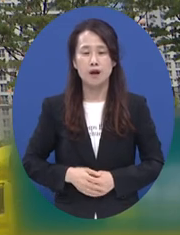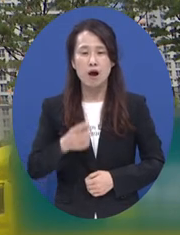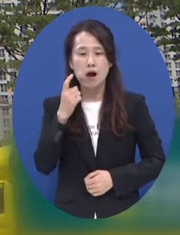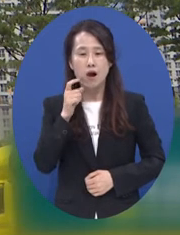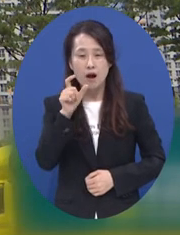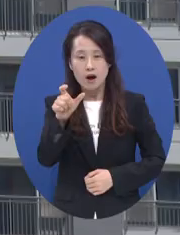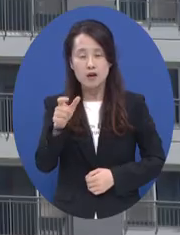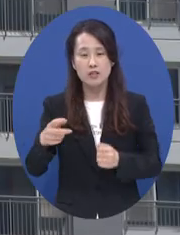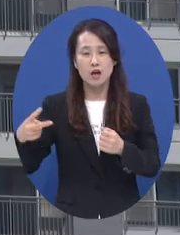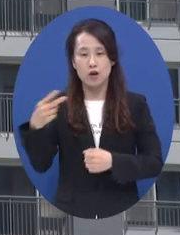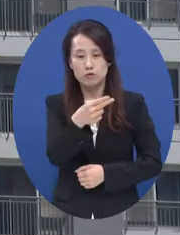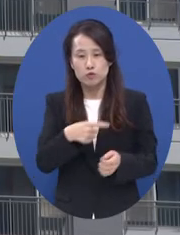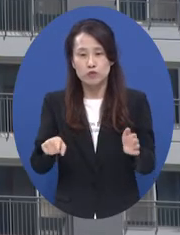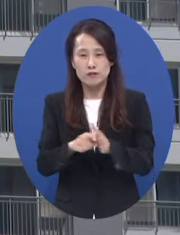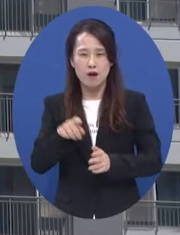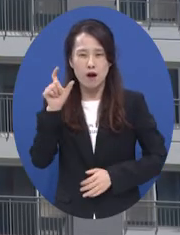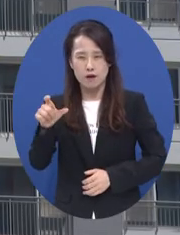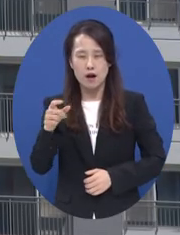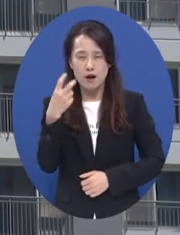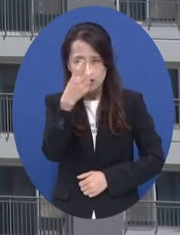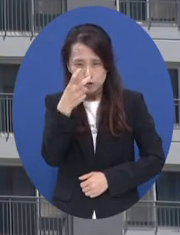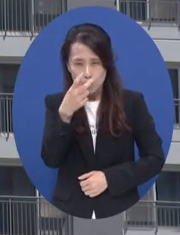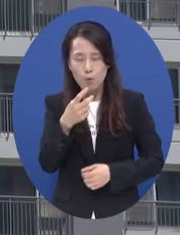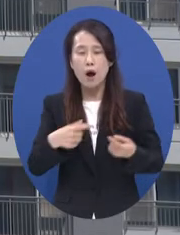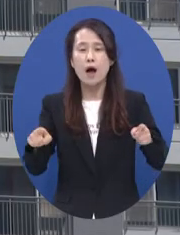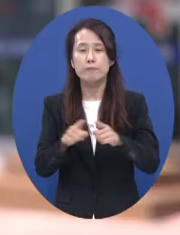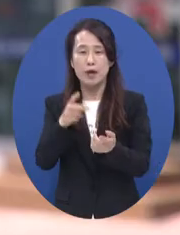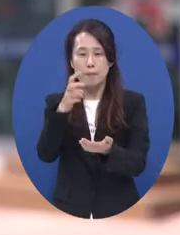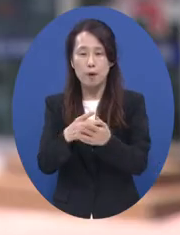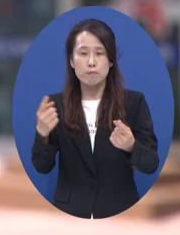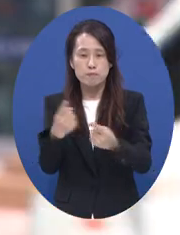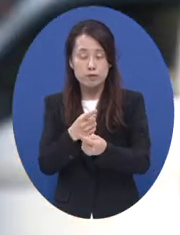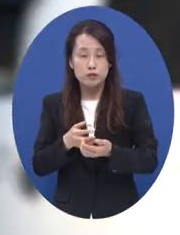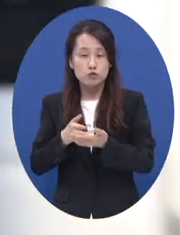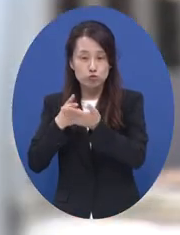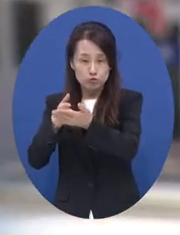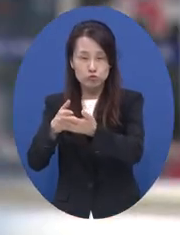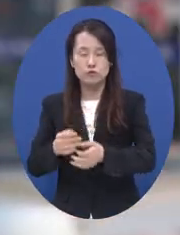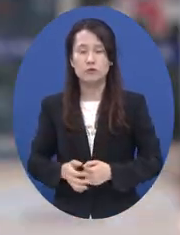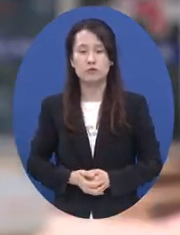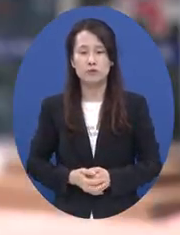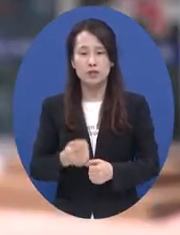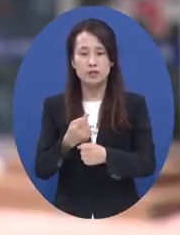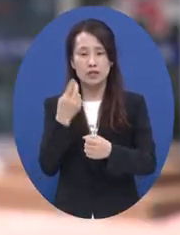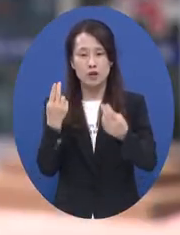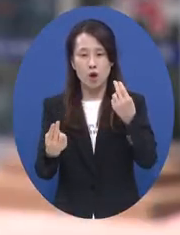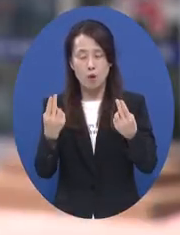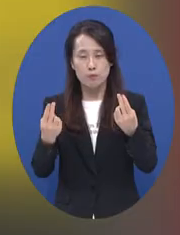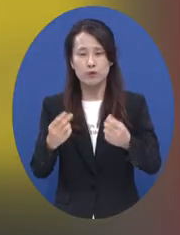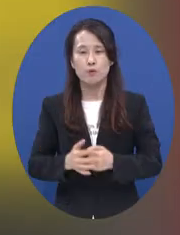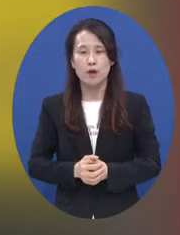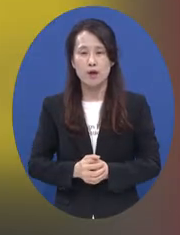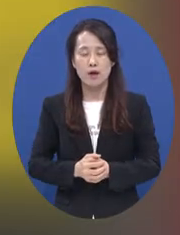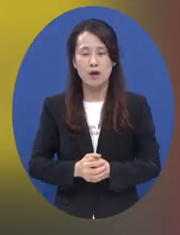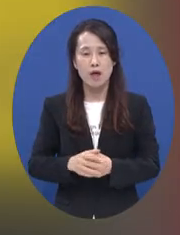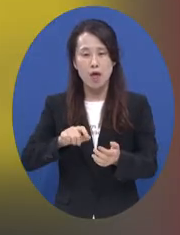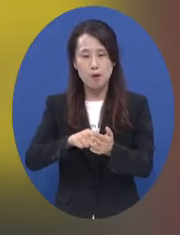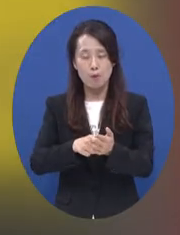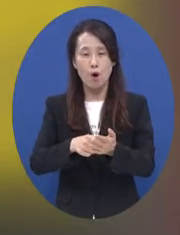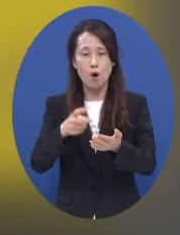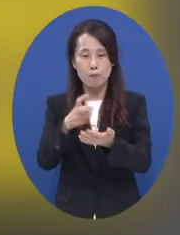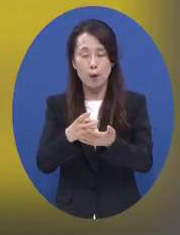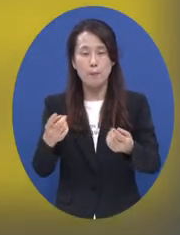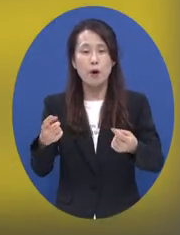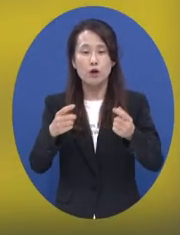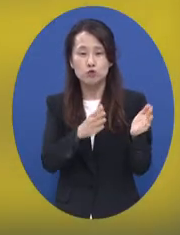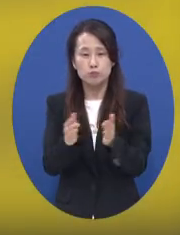허위매물 근절을 위해 강력한 지도점검 과학대 법령 개정을 추진 지난해 부동산 허위 광고에 대한 차별 기적 마련을 위해